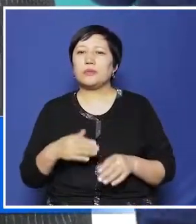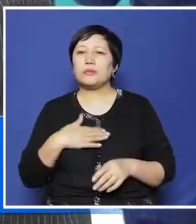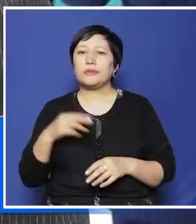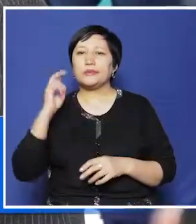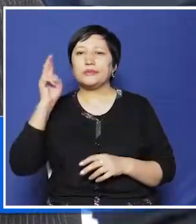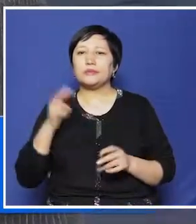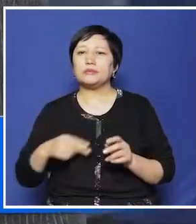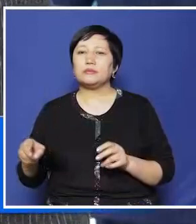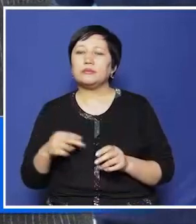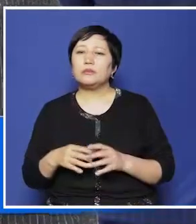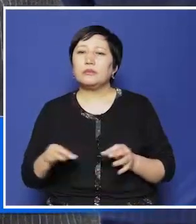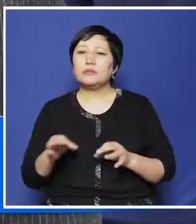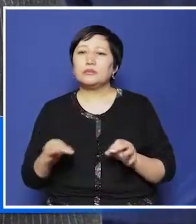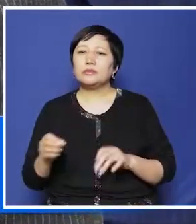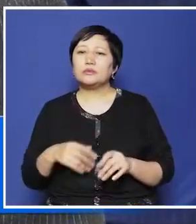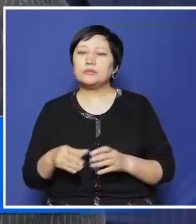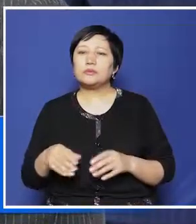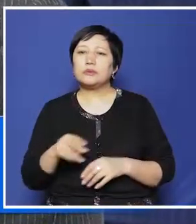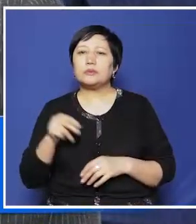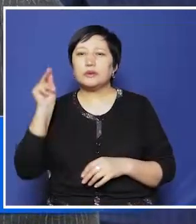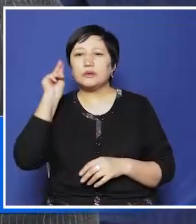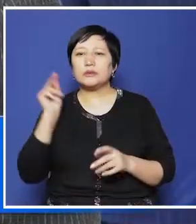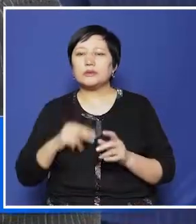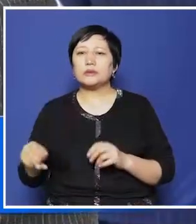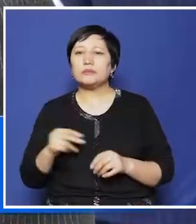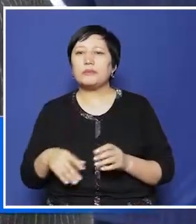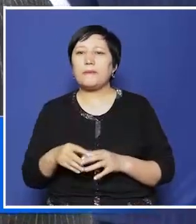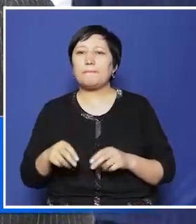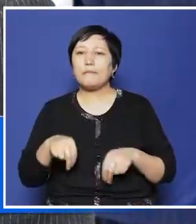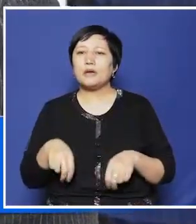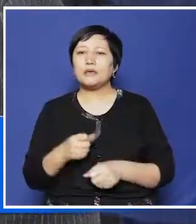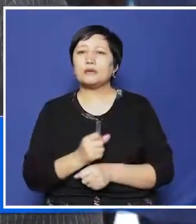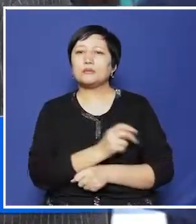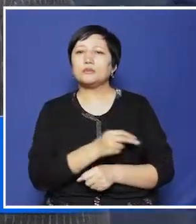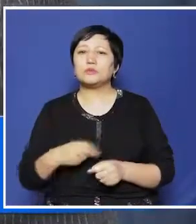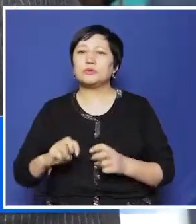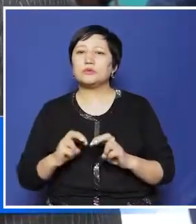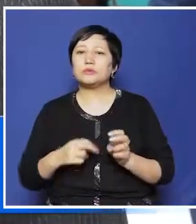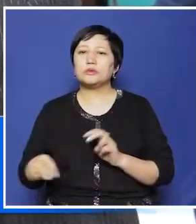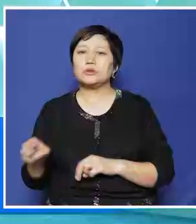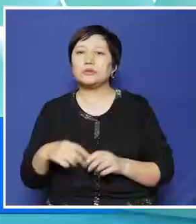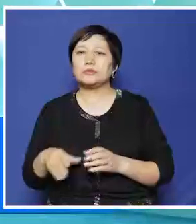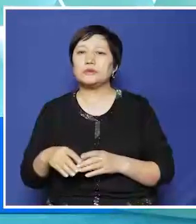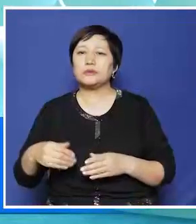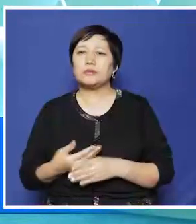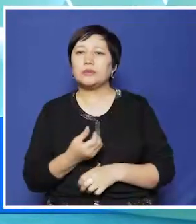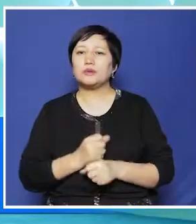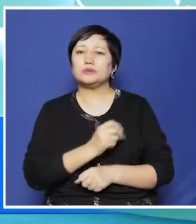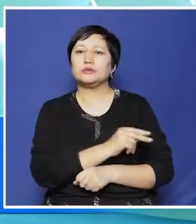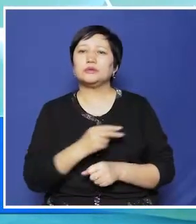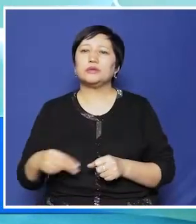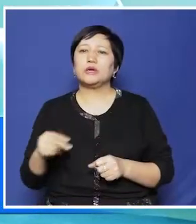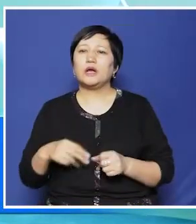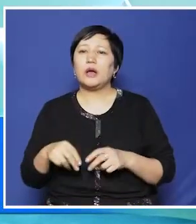ойлаймын, сол нәрсенің бәрін ескеріп партия басшылығы тосын шешімдер қабылдап, барынша жаңартуға жұмыс жасап